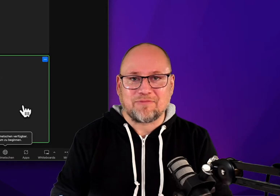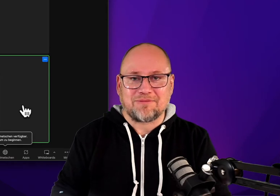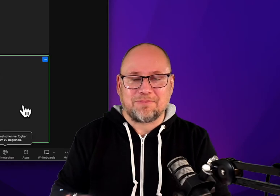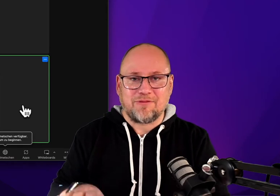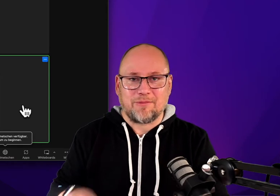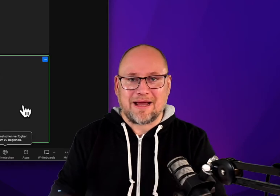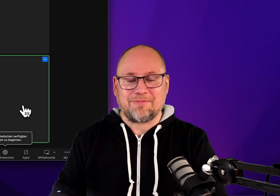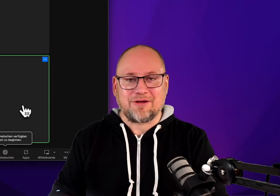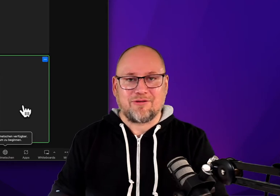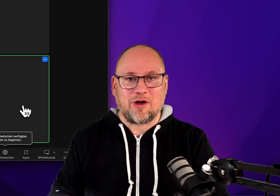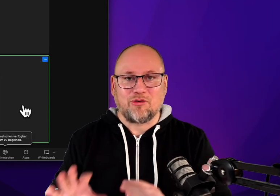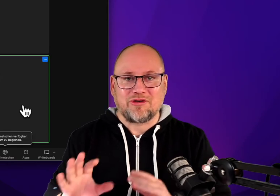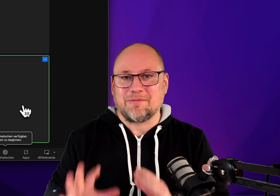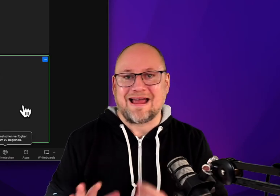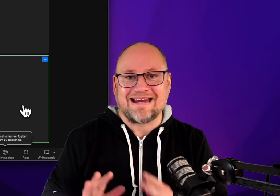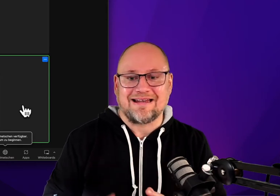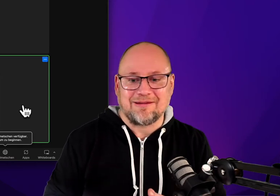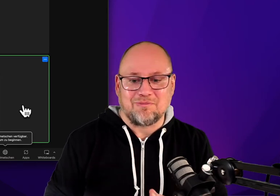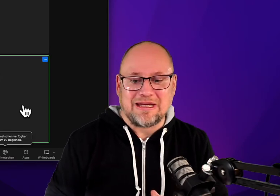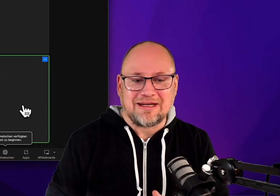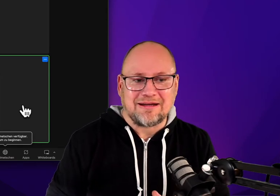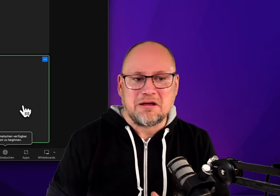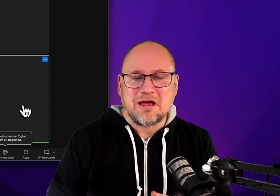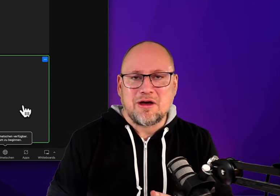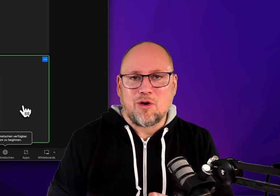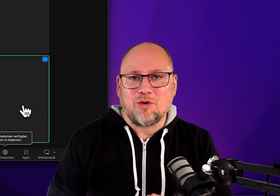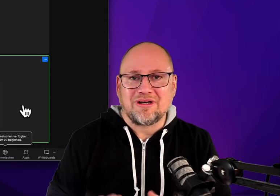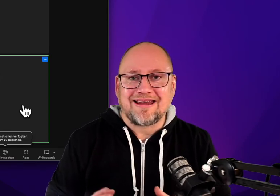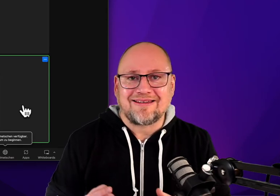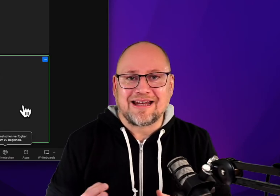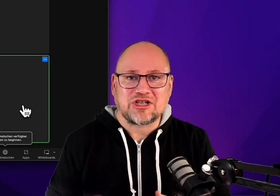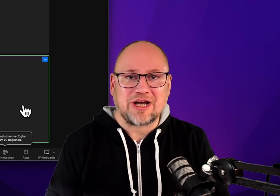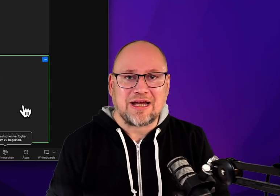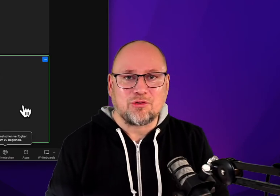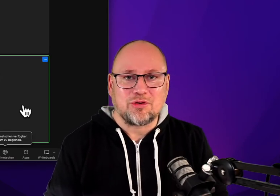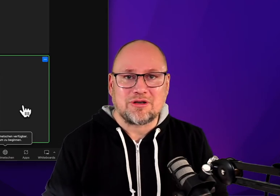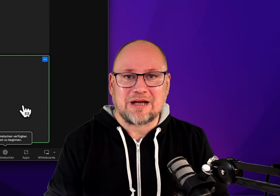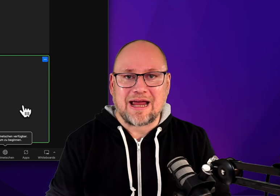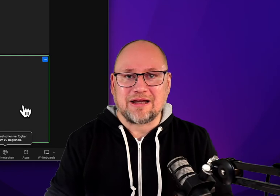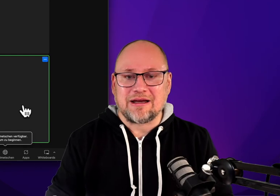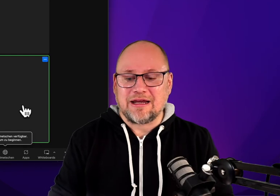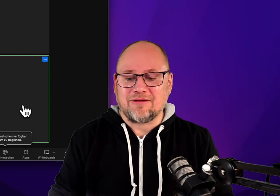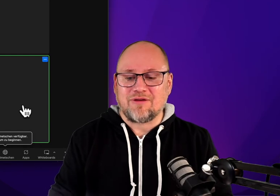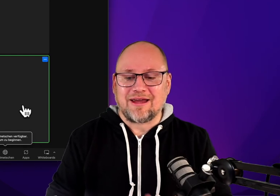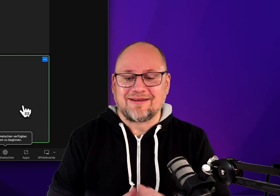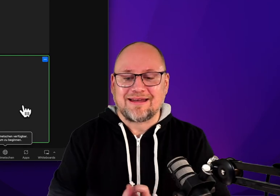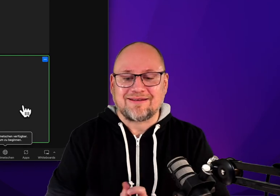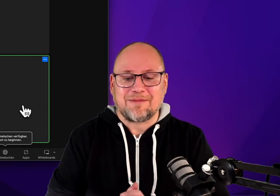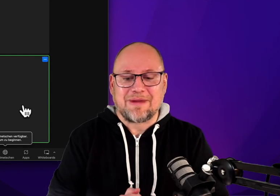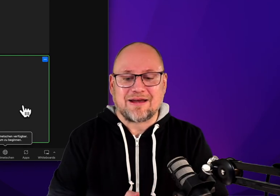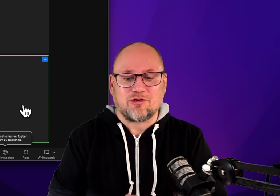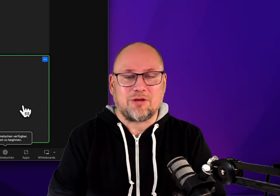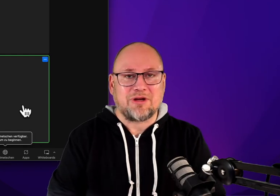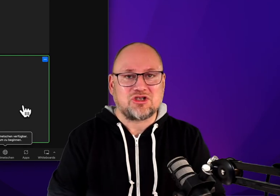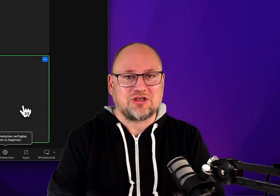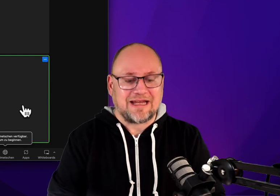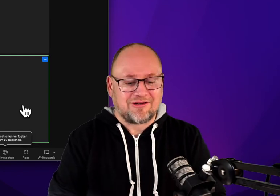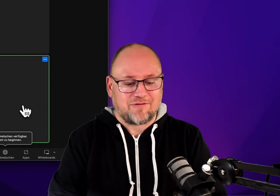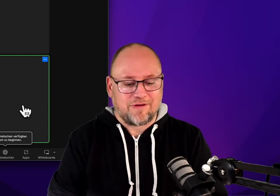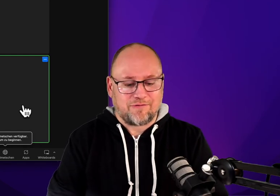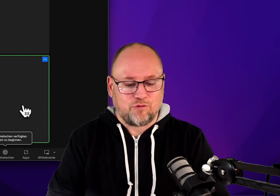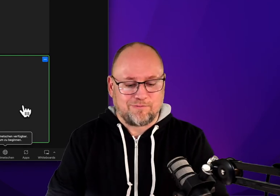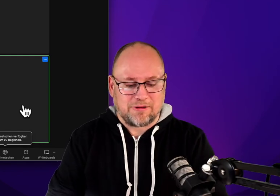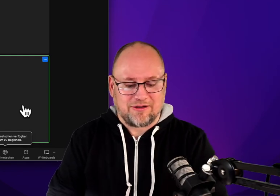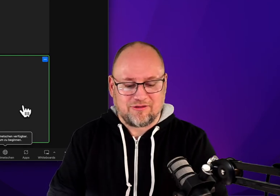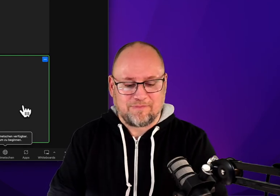das Bild vom iPad aus dem eigentlichen Meeting. Und es erscheint unten ein Hinweis, dass Gebärdendolmetschen